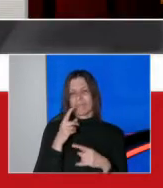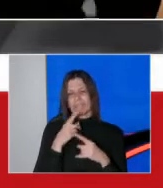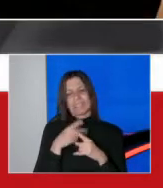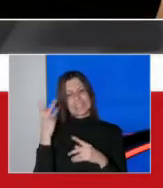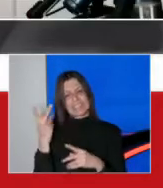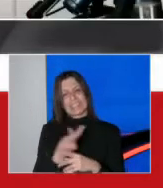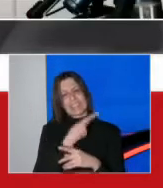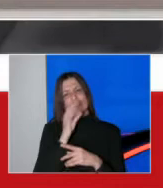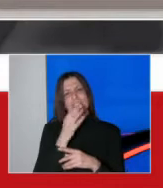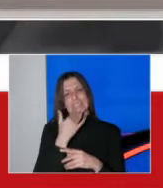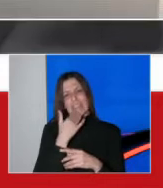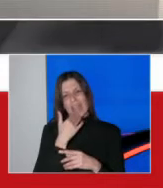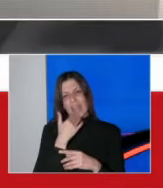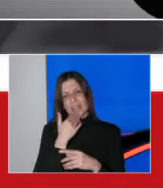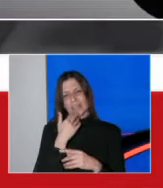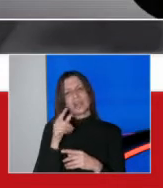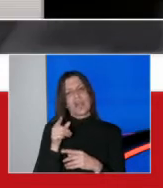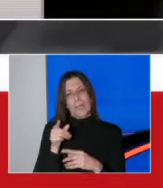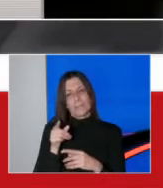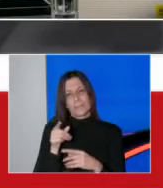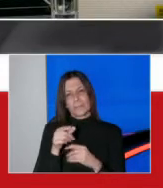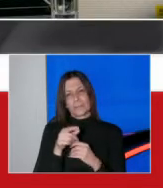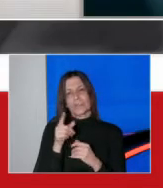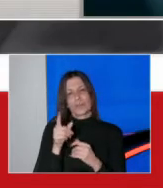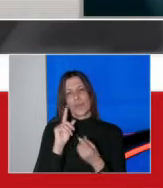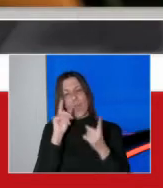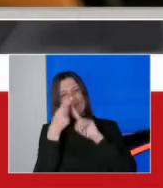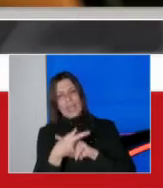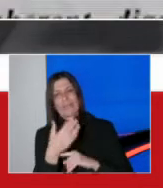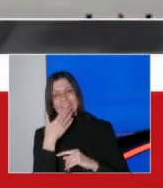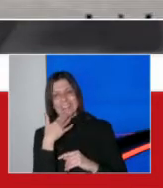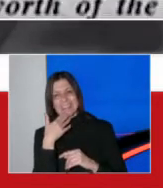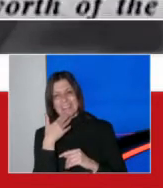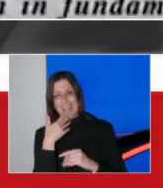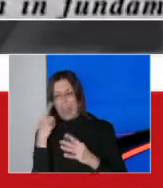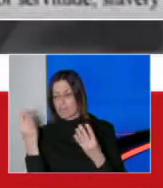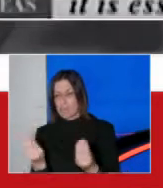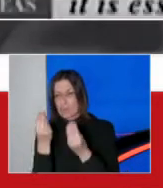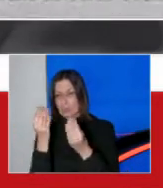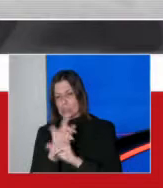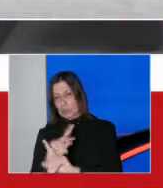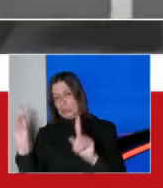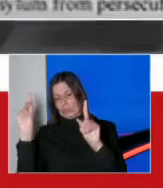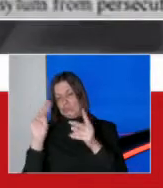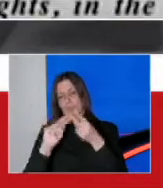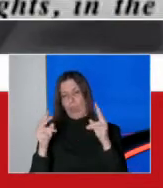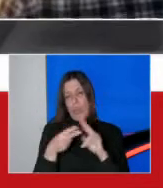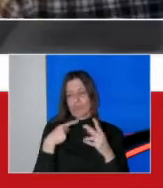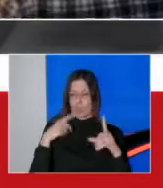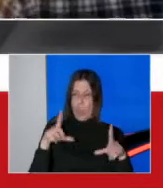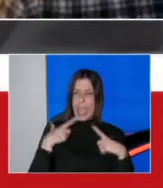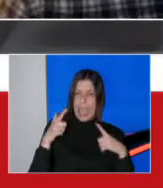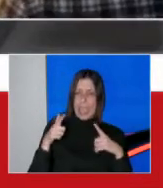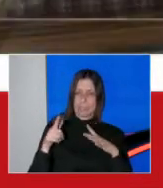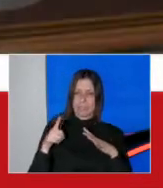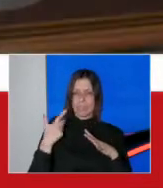כלפי ישראל. כן. הם בעצם הופכים את ישראל ליצור חריג בעולם שאנחנו חיים בו, הם מערערים